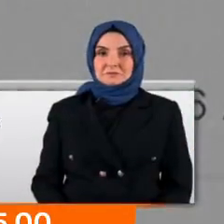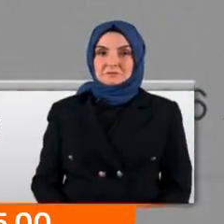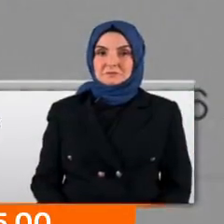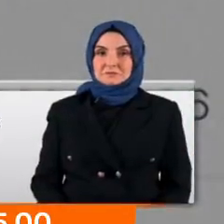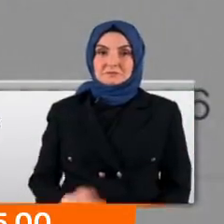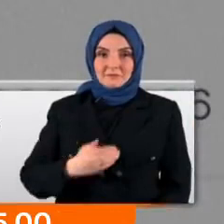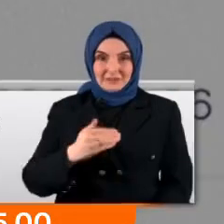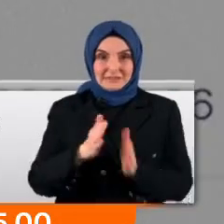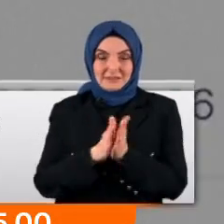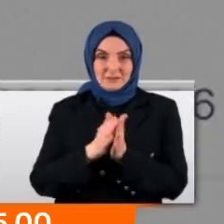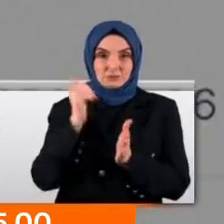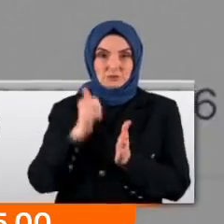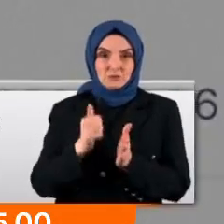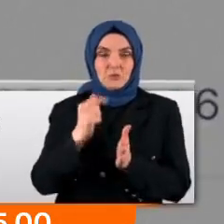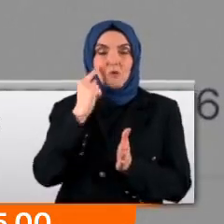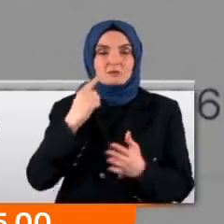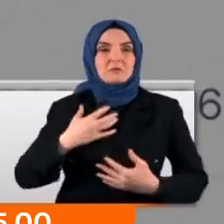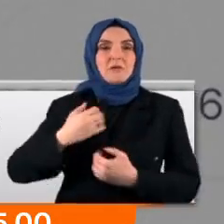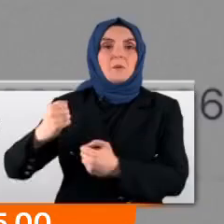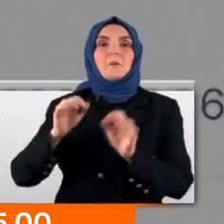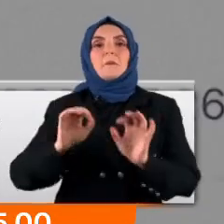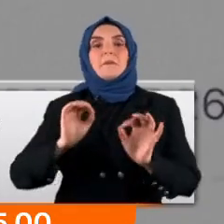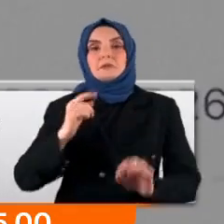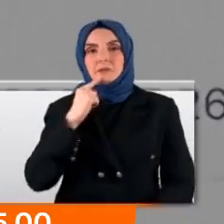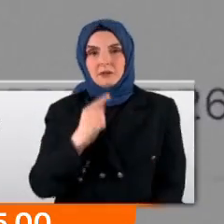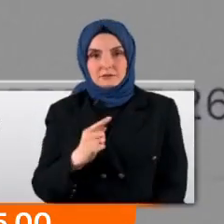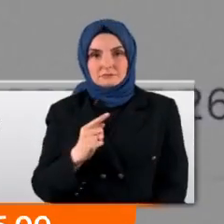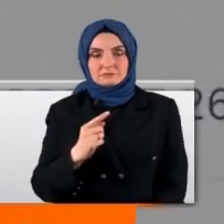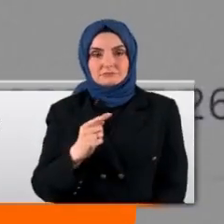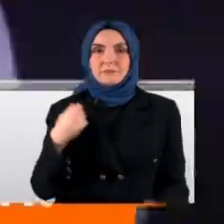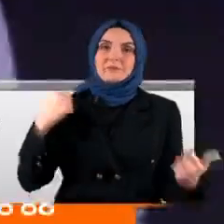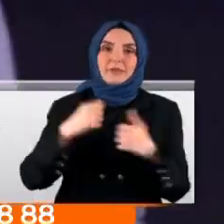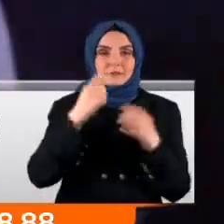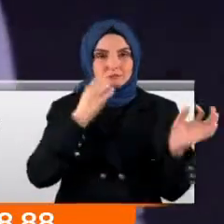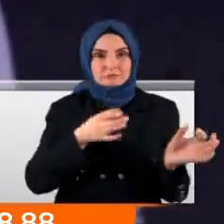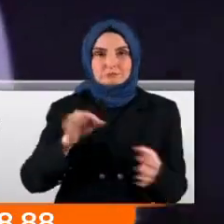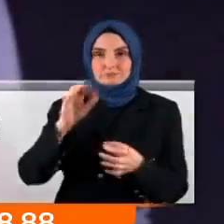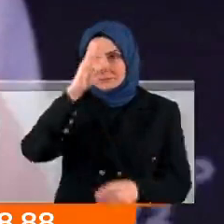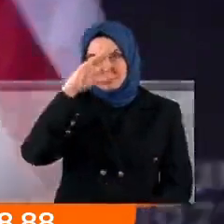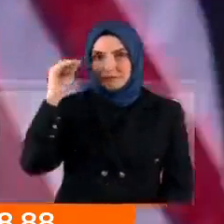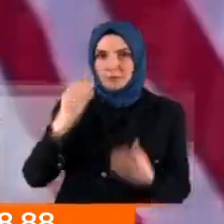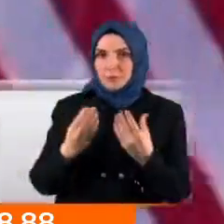Salı günü gözaltına alınacağım. Bu mesaj gözleri bir kez daha Trump'a çevirdi.